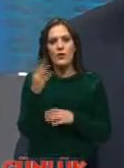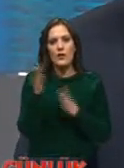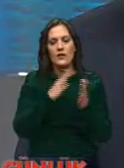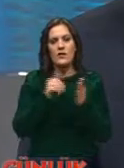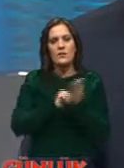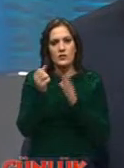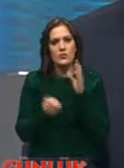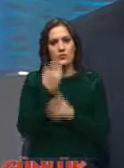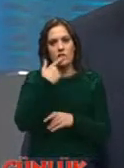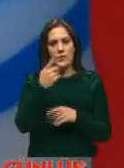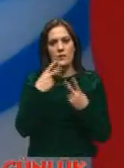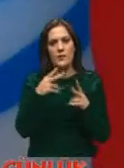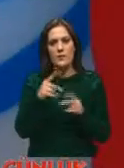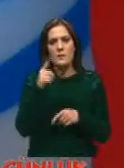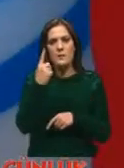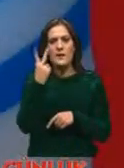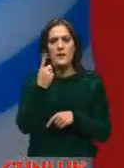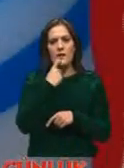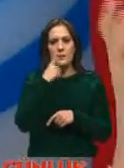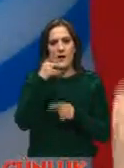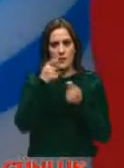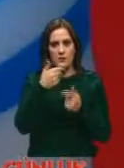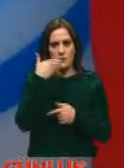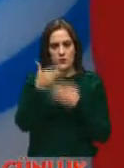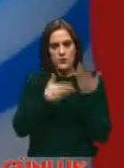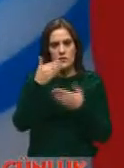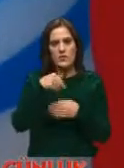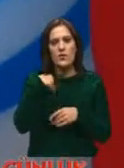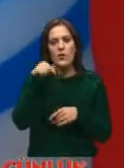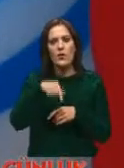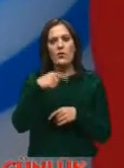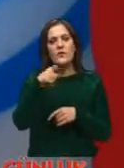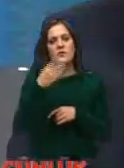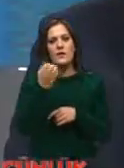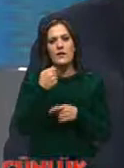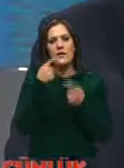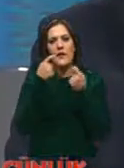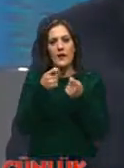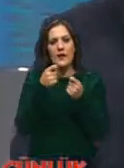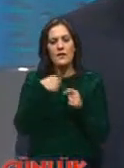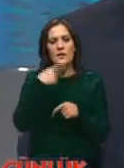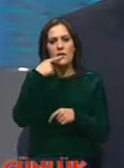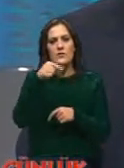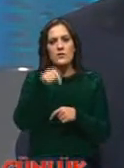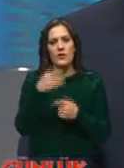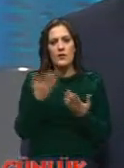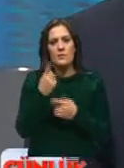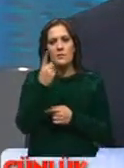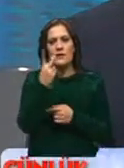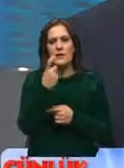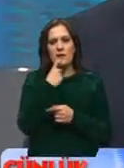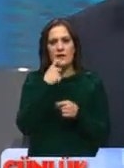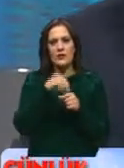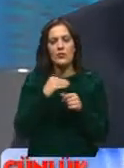hepsi kuruldu diyebiliriz. O zaman 1-2 yıllık bir eğitimden mi söz ediyoruz? Yani onu sizden alalım demek. Ya eğitimden kasıt şöyle, aslında 1-2